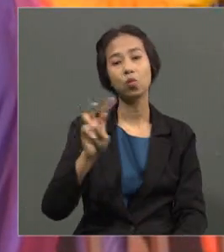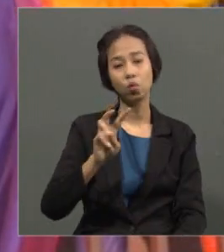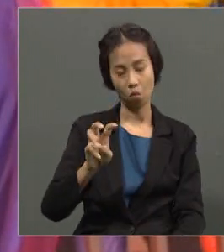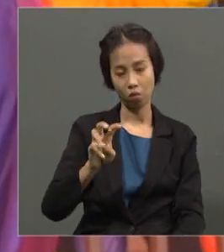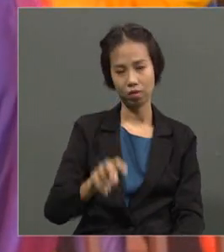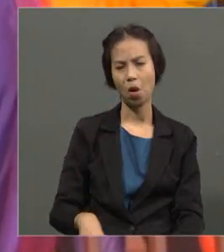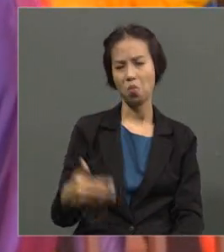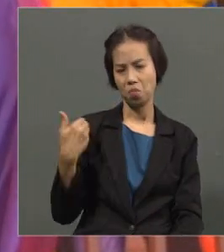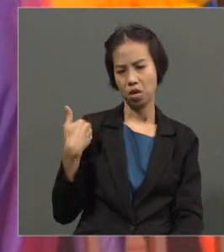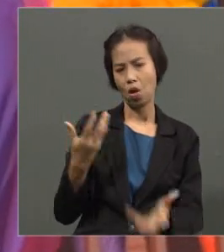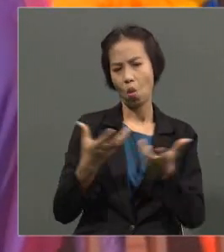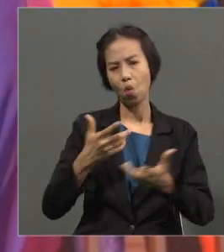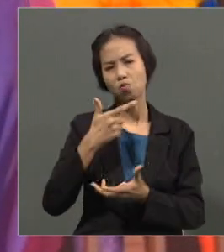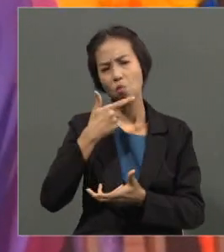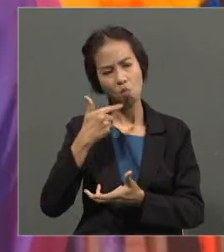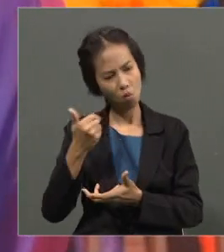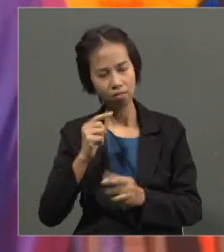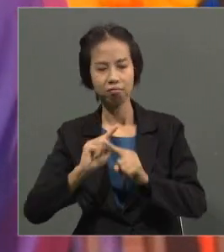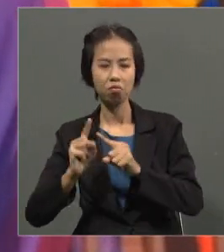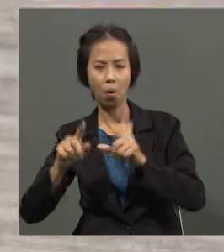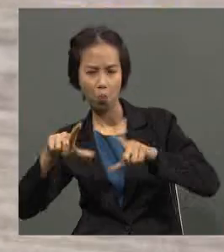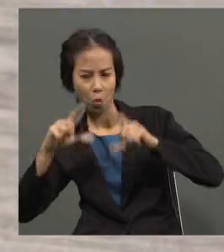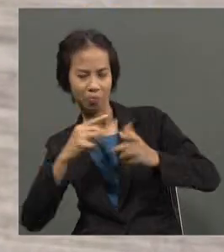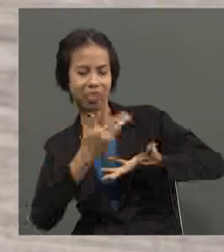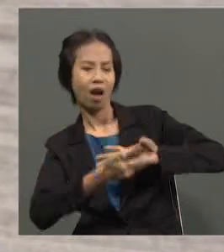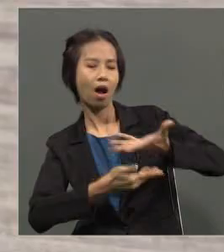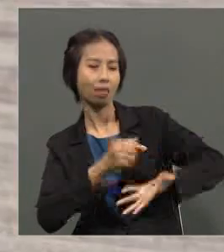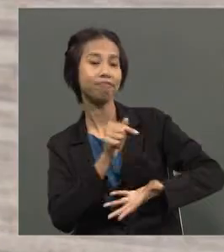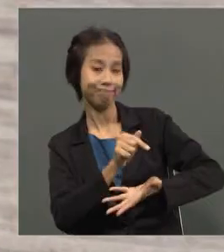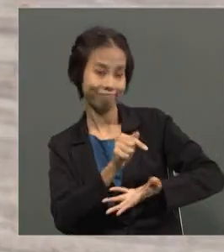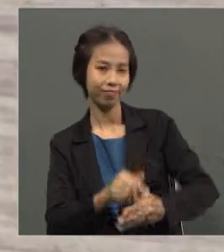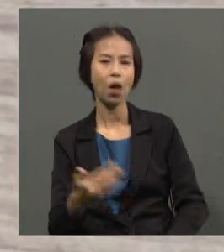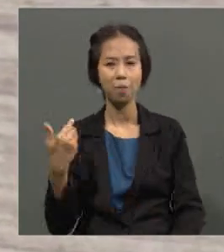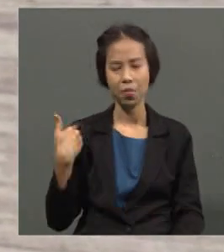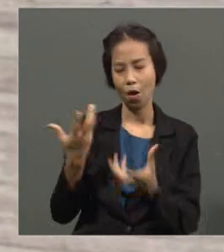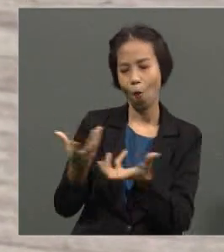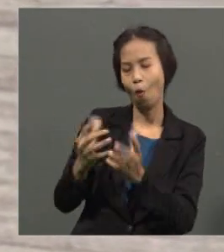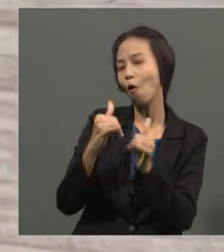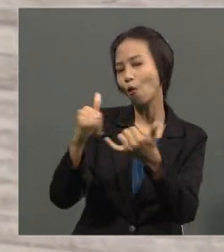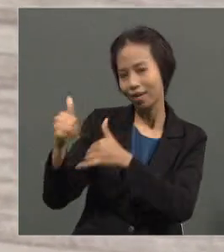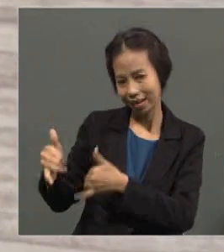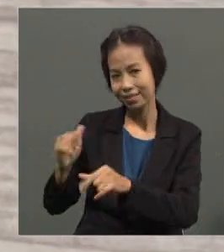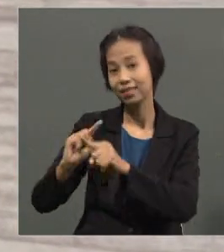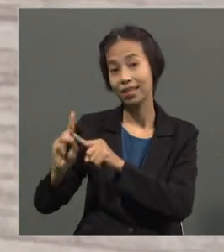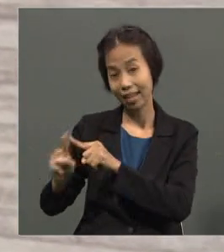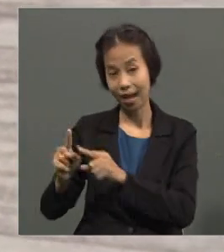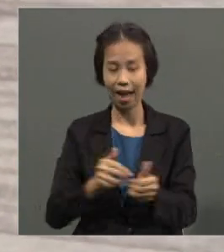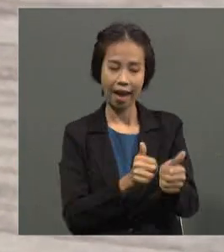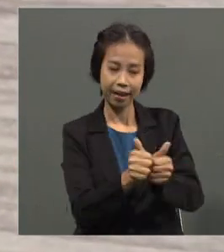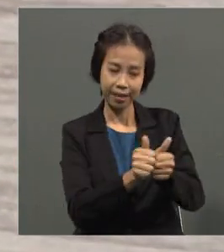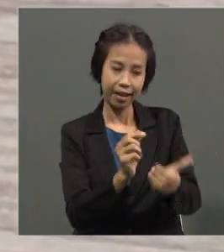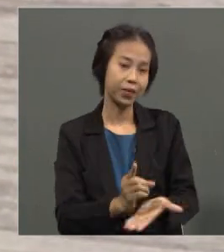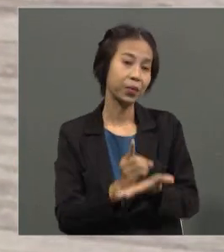ยกเมนูเด็ดเมนูดังมาขายในงานสนุกสนานกับเครื่องเล่นงานวัดย้อนยุคการประกวดกระทงอนุรักษ์